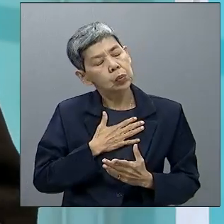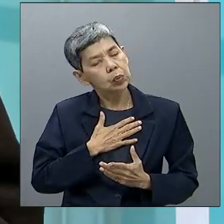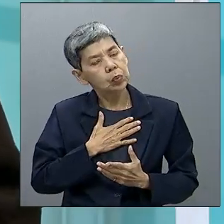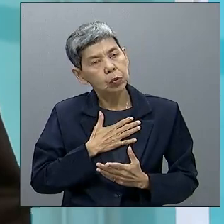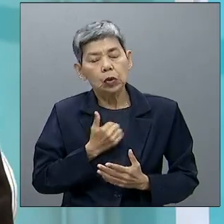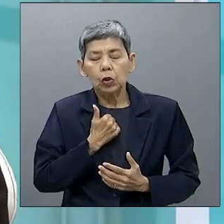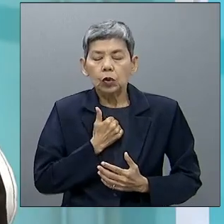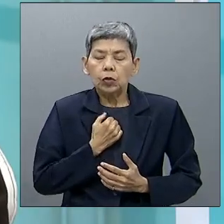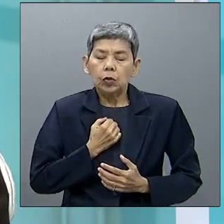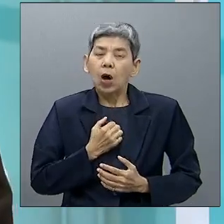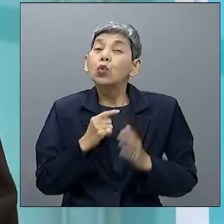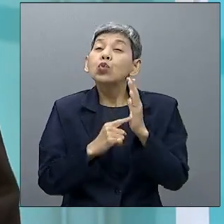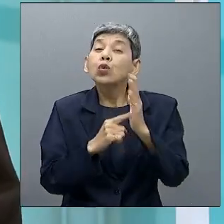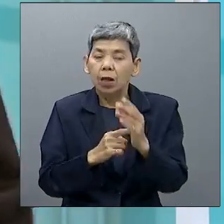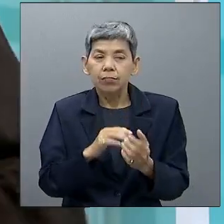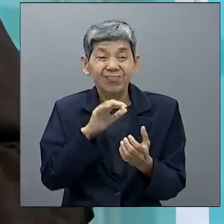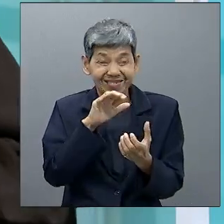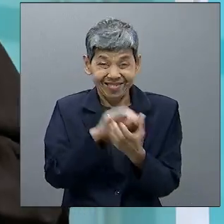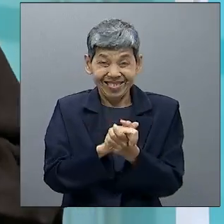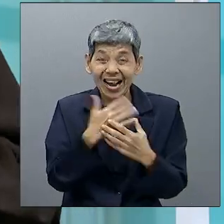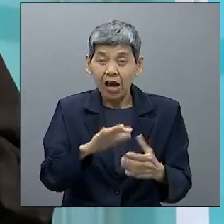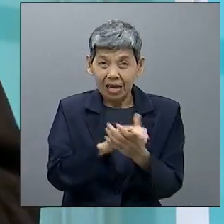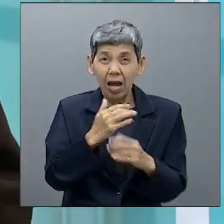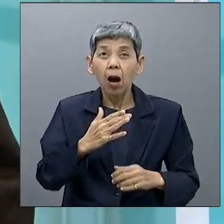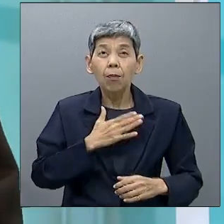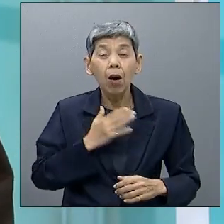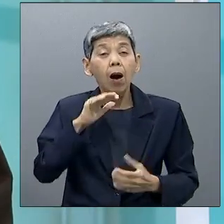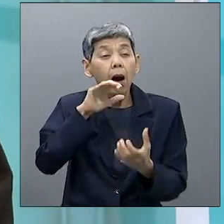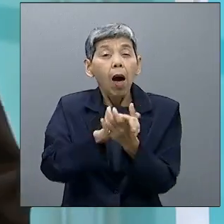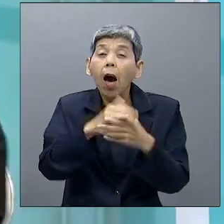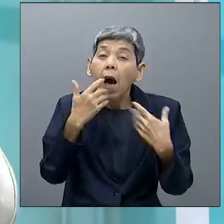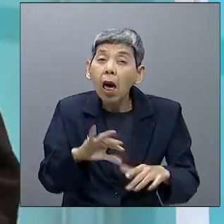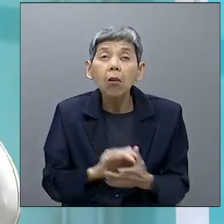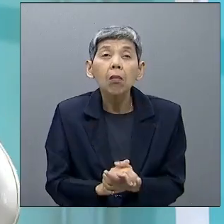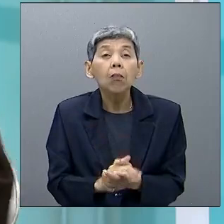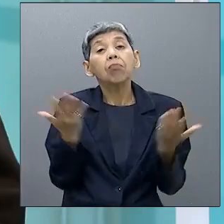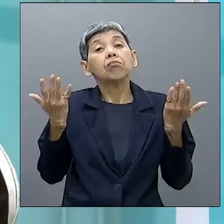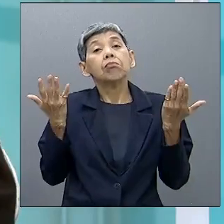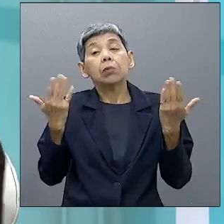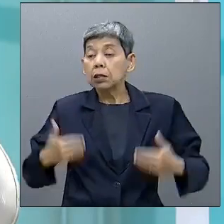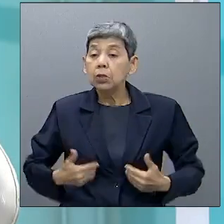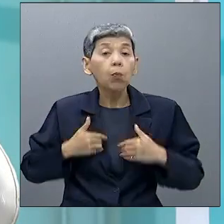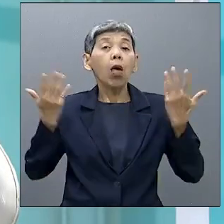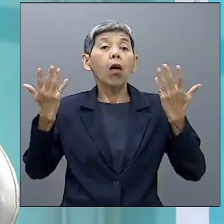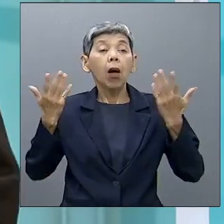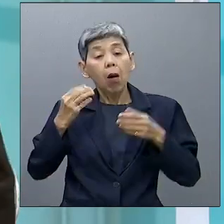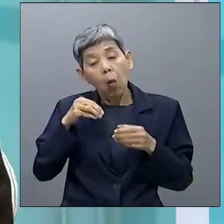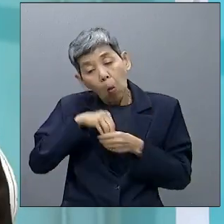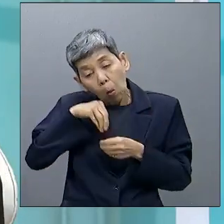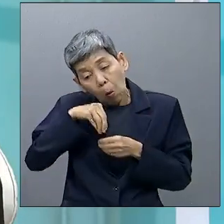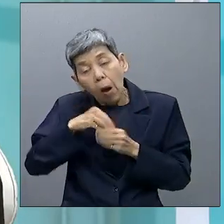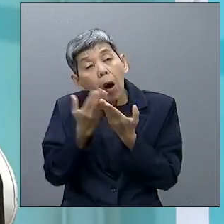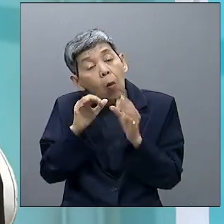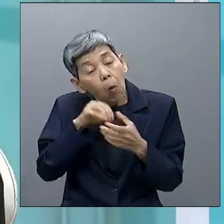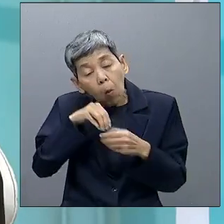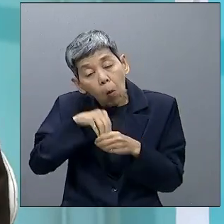มันเฮิร์ตเหมือนกันนะเช่นหลายคนบอกว่าพอผู้หญิงที่สมรสแล้วเนี่ยคือจบแล้วชีวิตคือจบแล้วอยู่กับครอบครัวอยู่กับสามีอะ